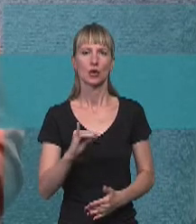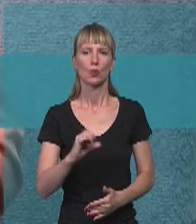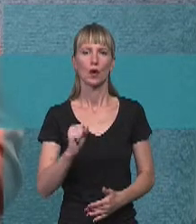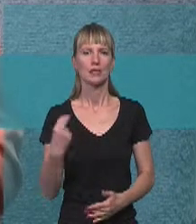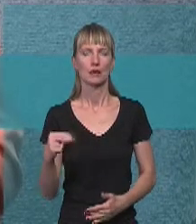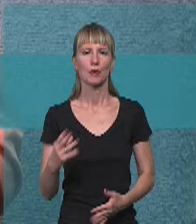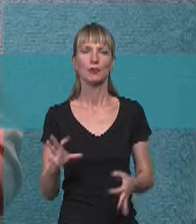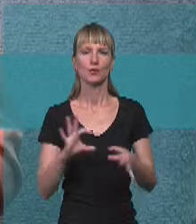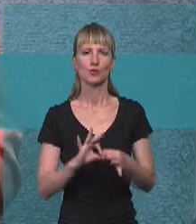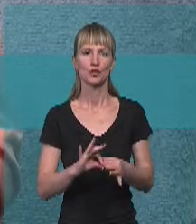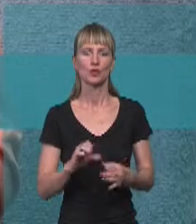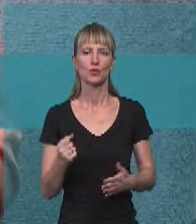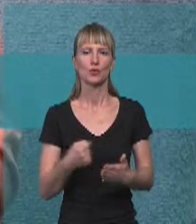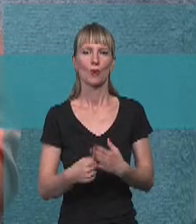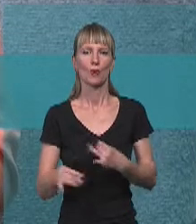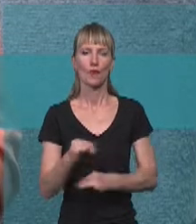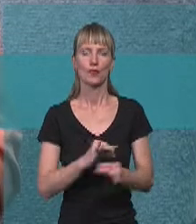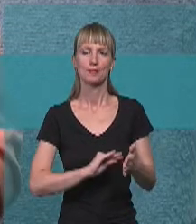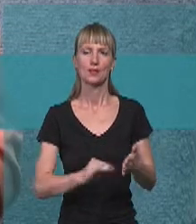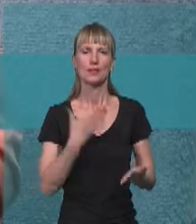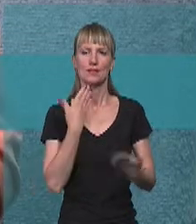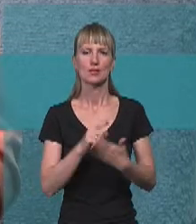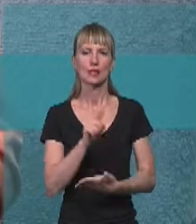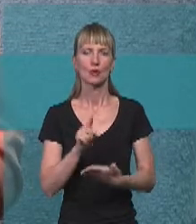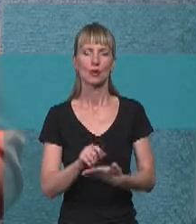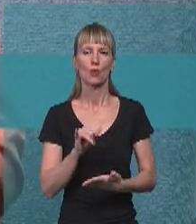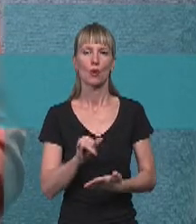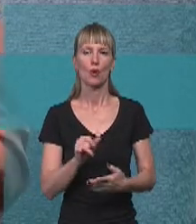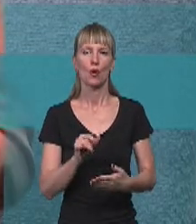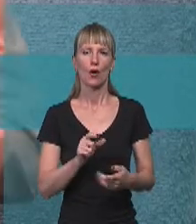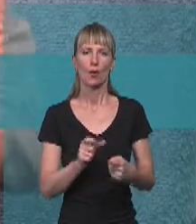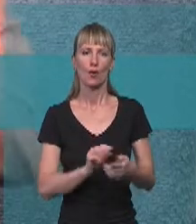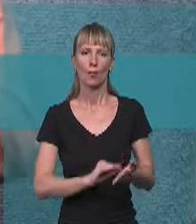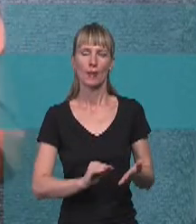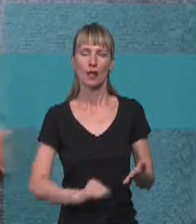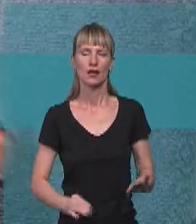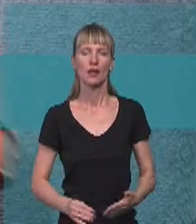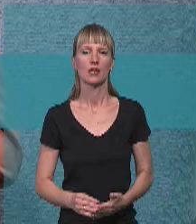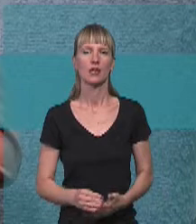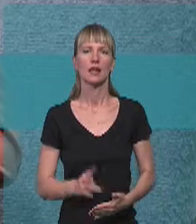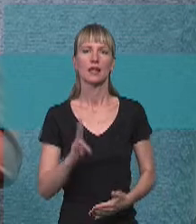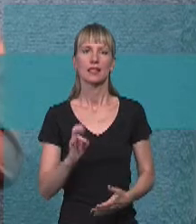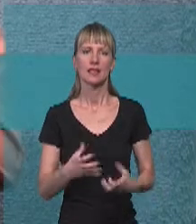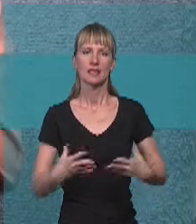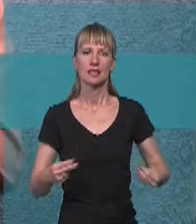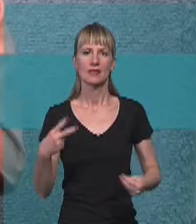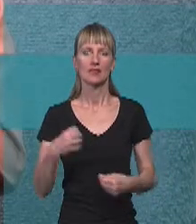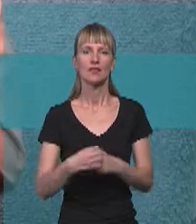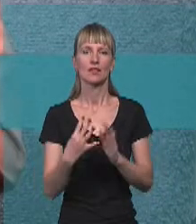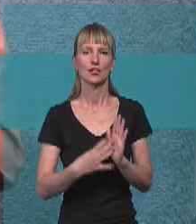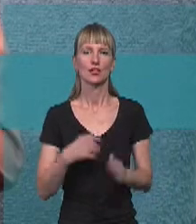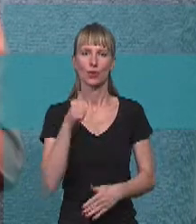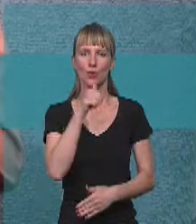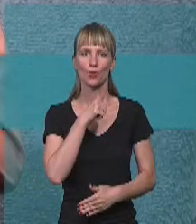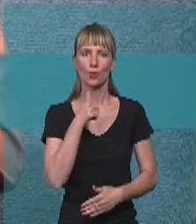UA-Запоріжжя. Долучайтеся до обговорення, пишіть свої запитання у коментарях. І от навесні 2019